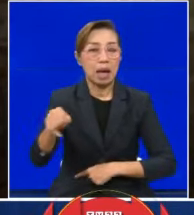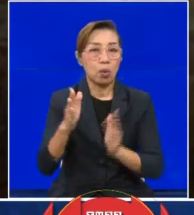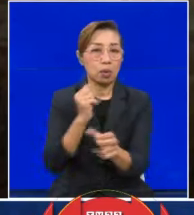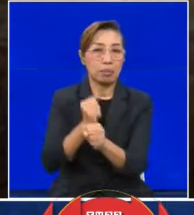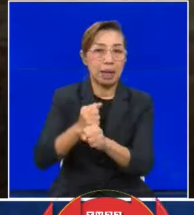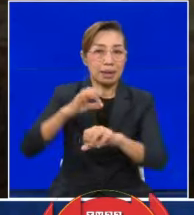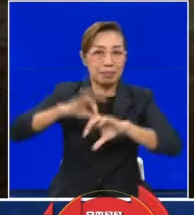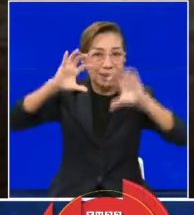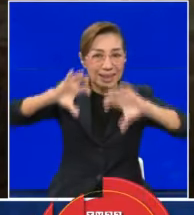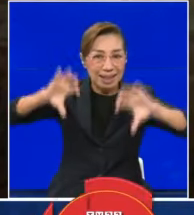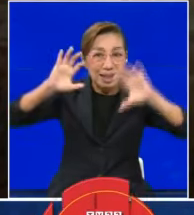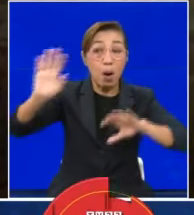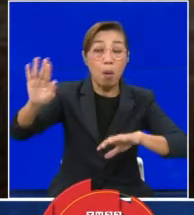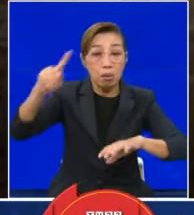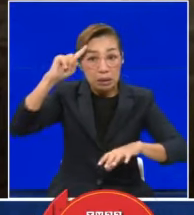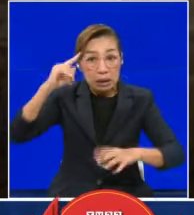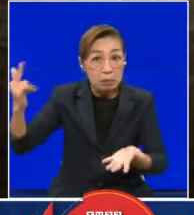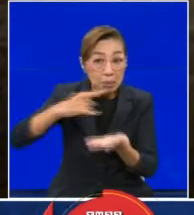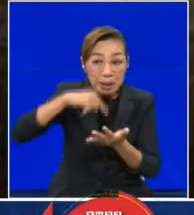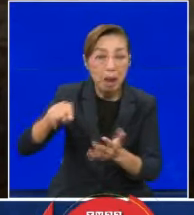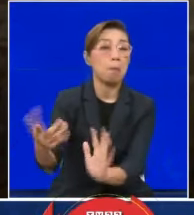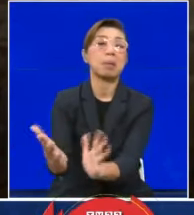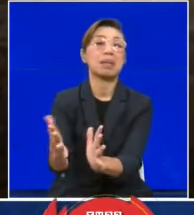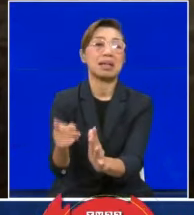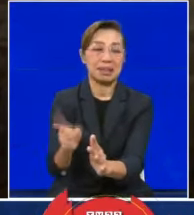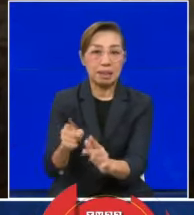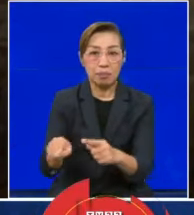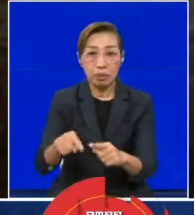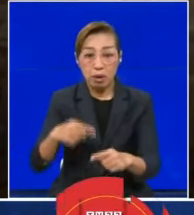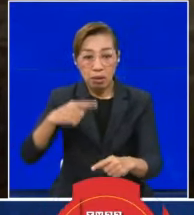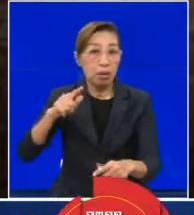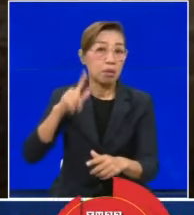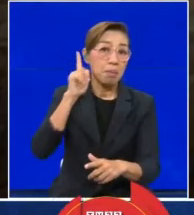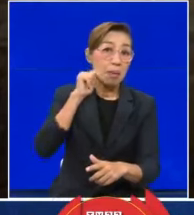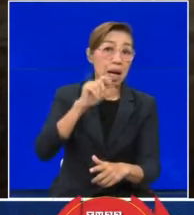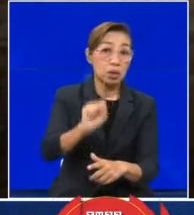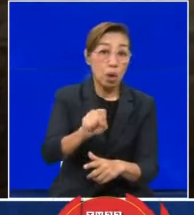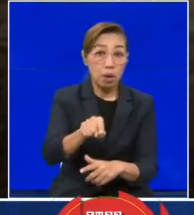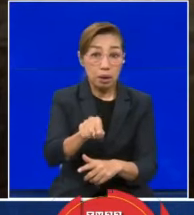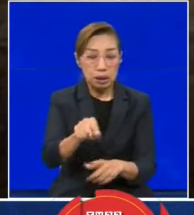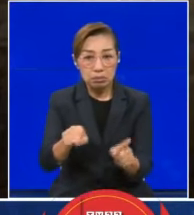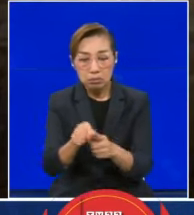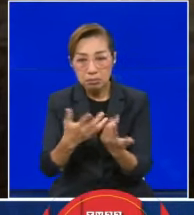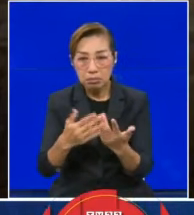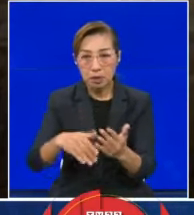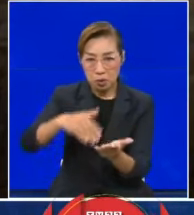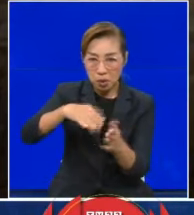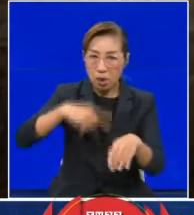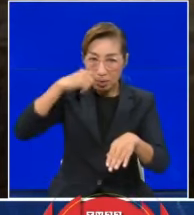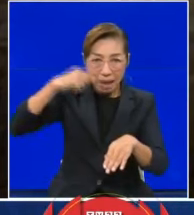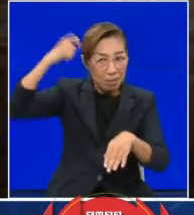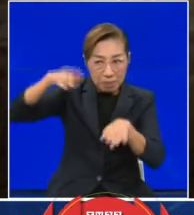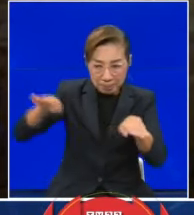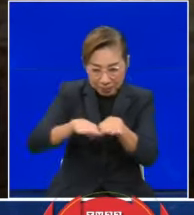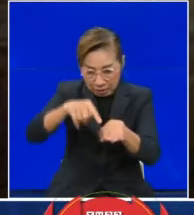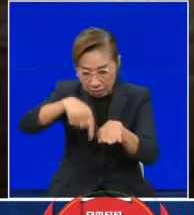าแต่สุดท้ายก็ไม่ได้เข้ามาเหมือนกันในการตรวจสอบที่ชายแดนก็เรียบร้อยยืนยันว่าไม่มีอาวุธไม่มีกำลังพลไม่มีทห